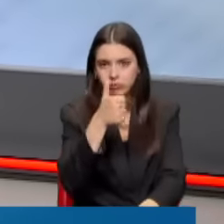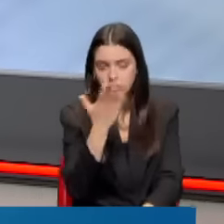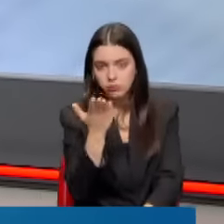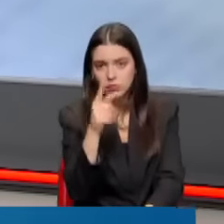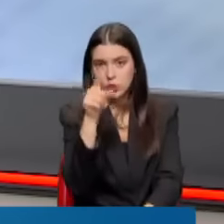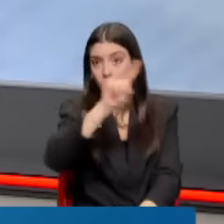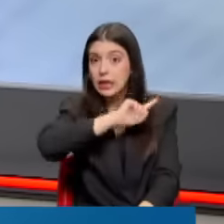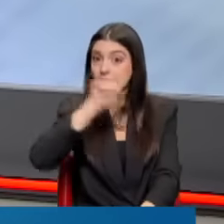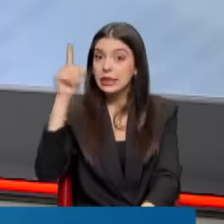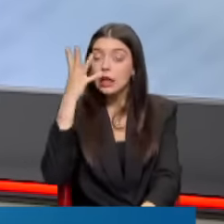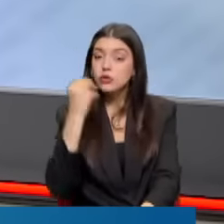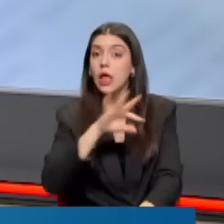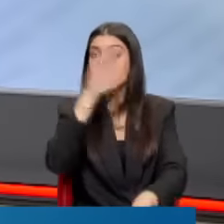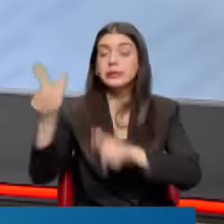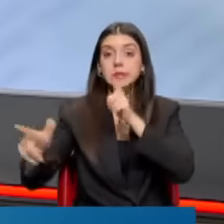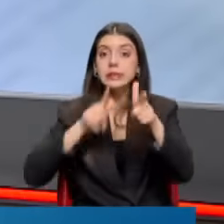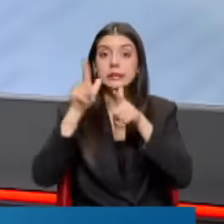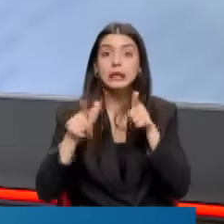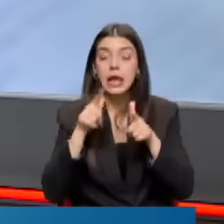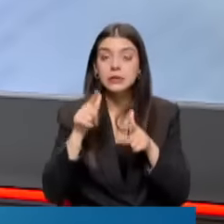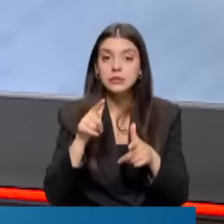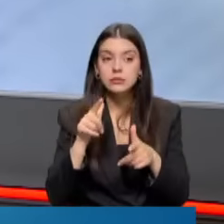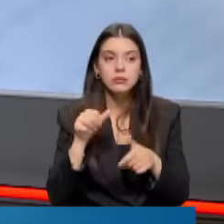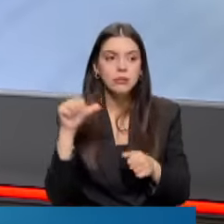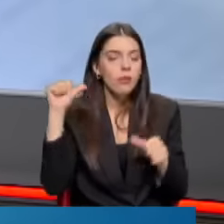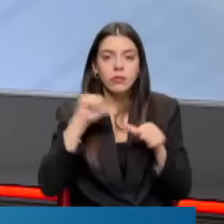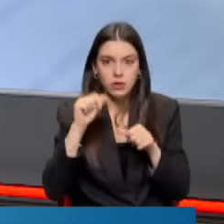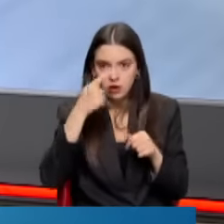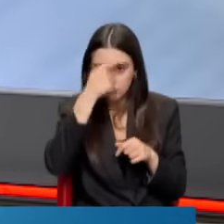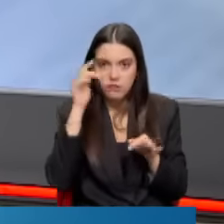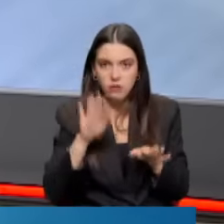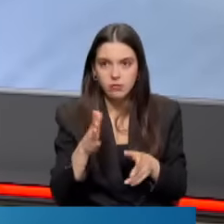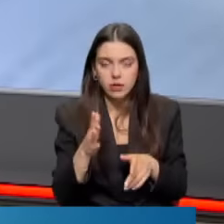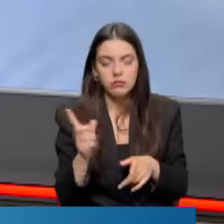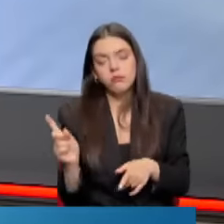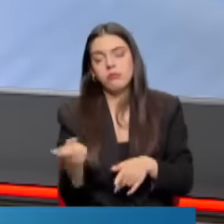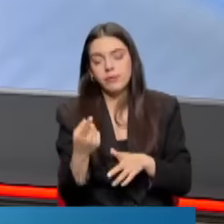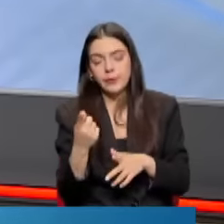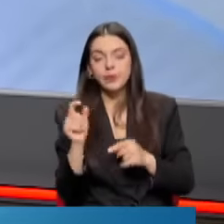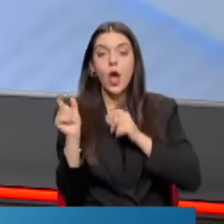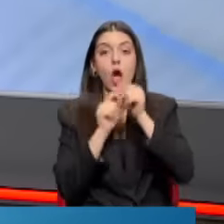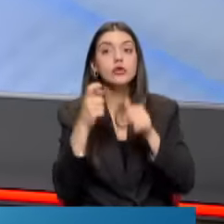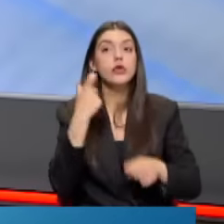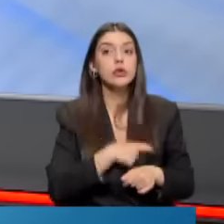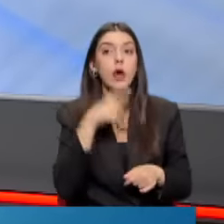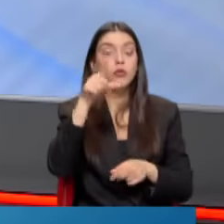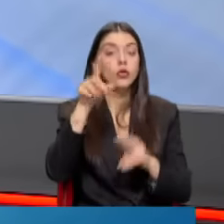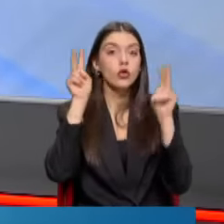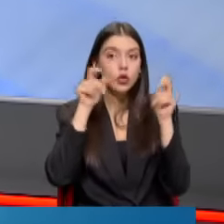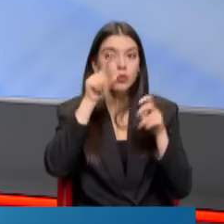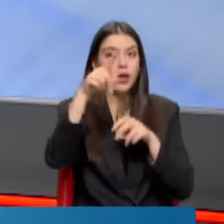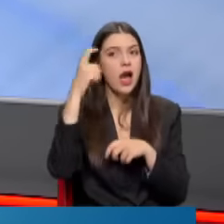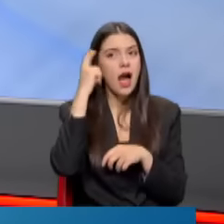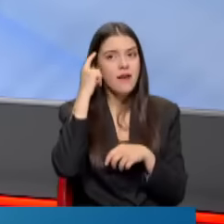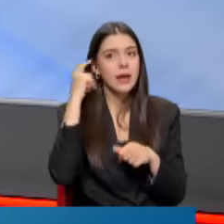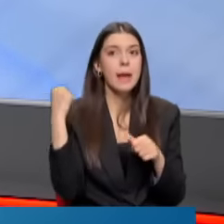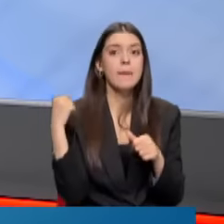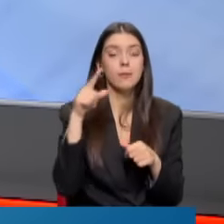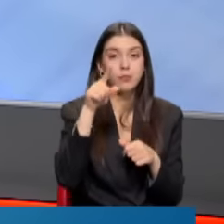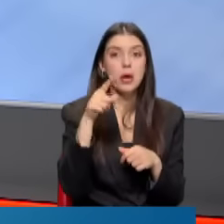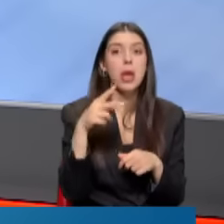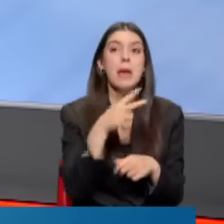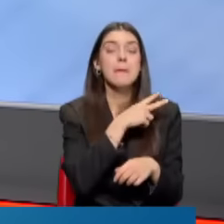fişlenirsin ses çıkarma şansı kalıyor mu Özgür Özel Bu konuyla ilgili bu kafaya millet bir daha müfredat